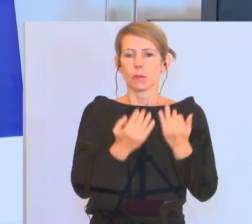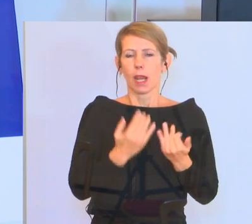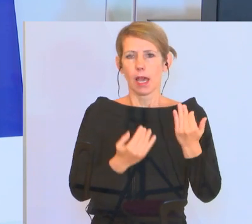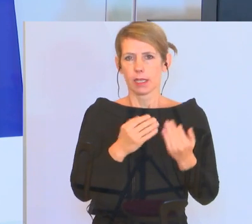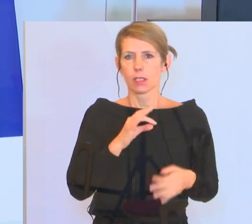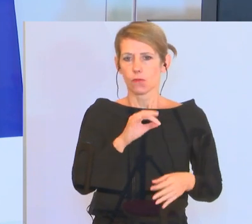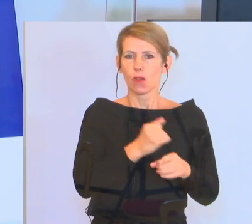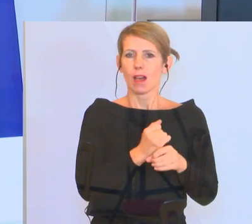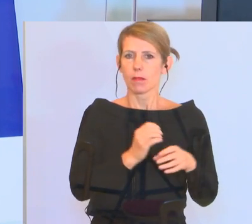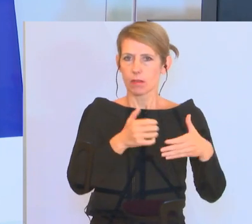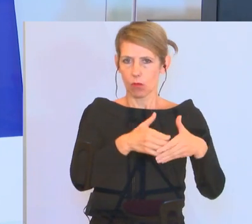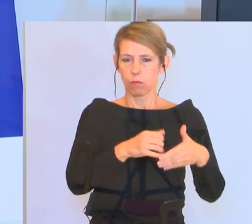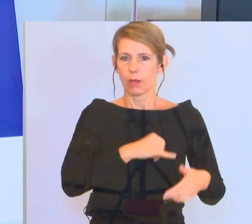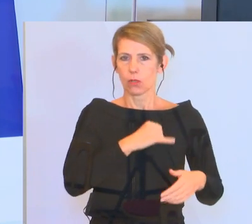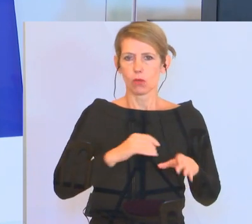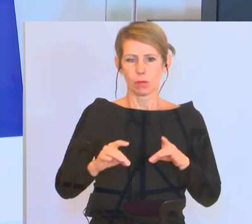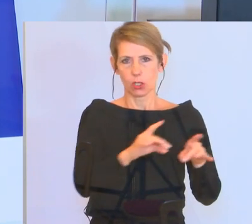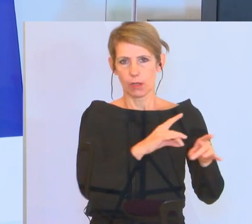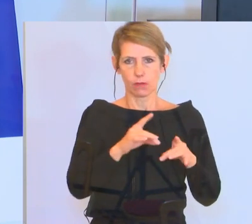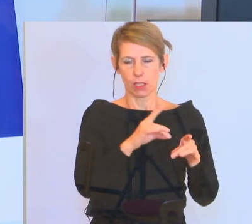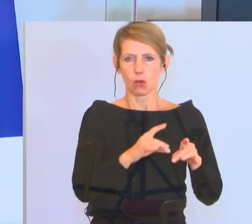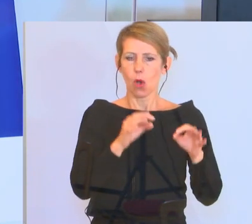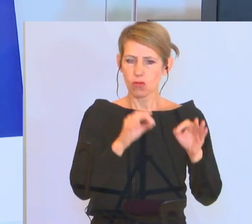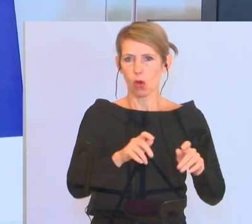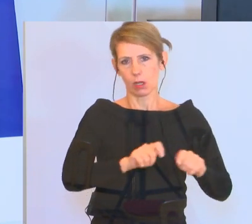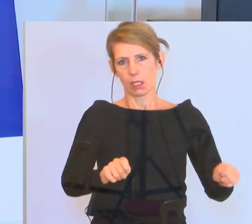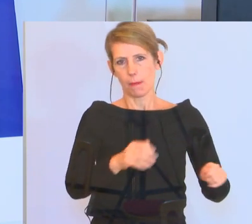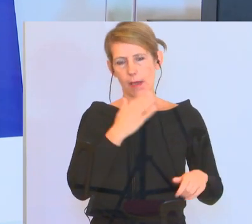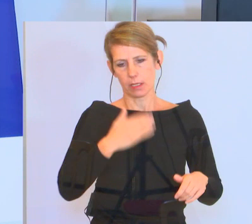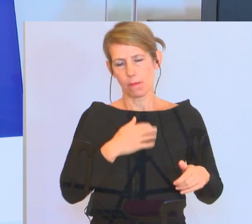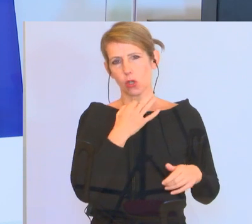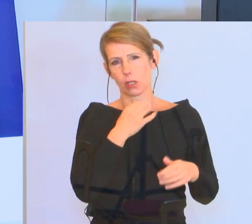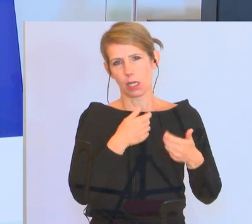für Jugendbeschäftigung in konkreten Maßnahmen eingehen.